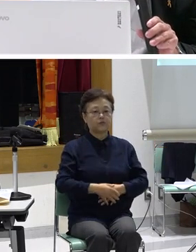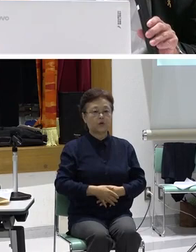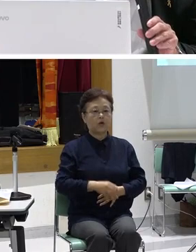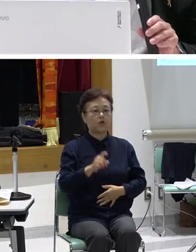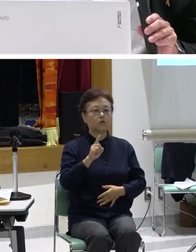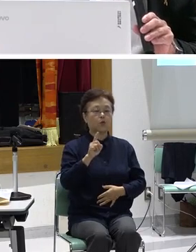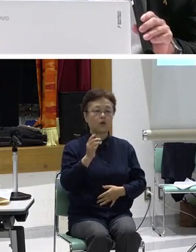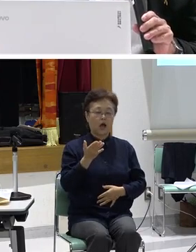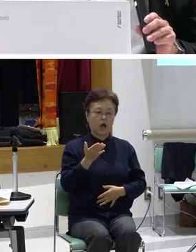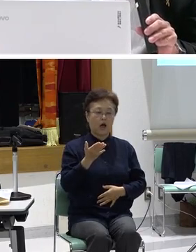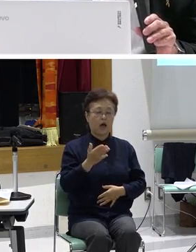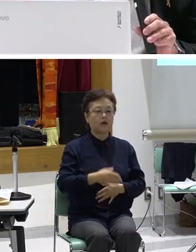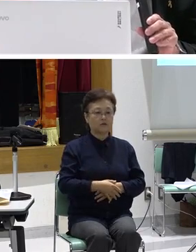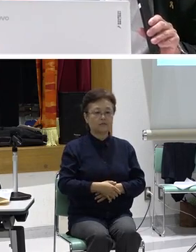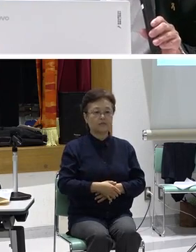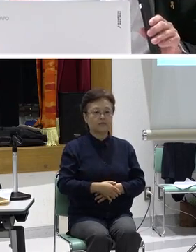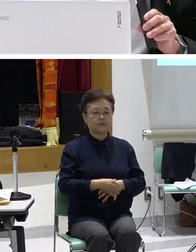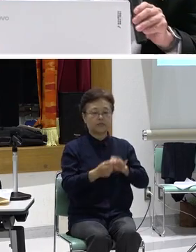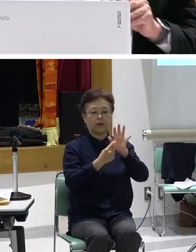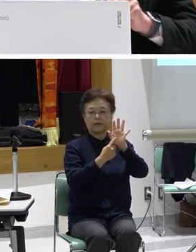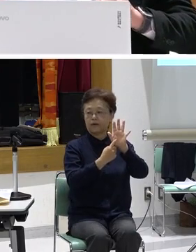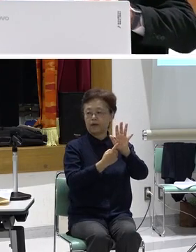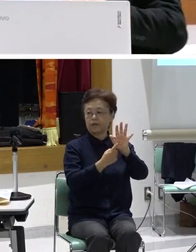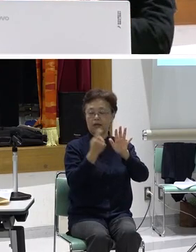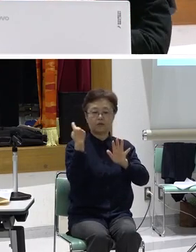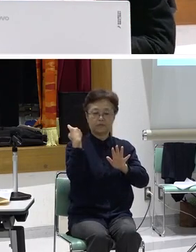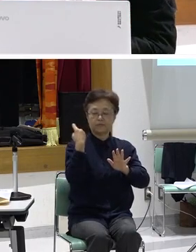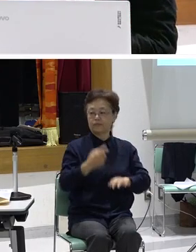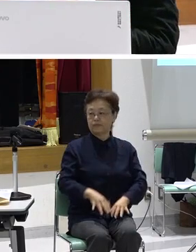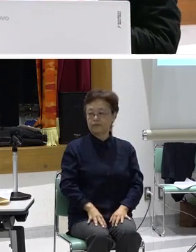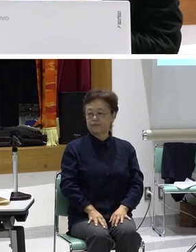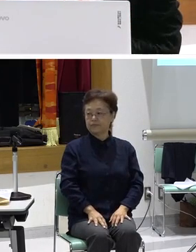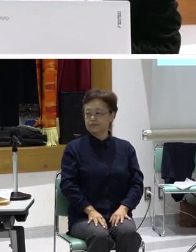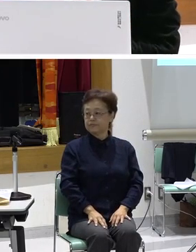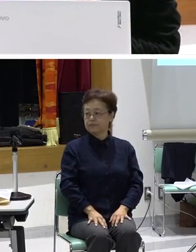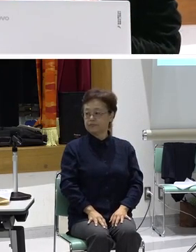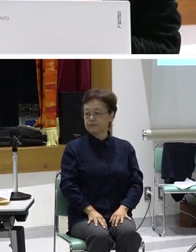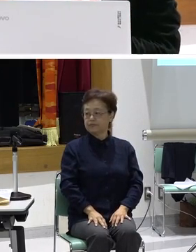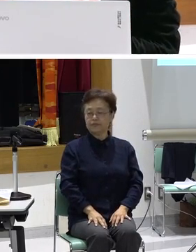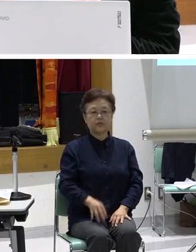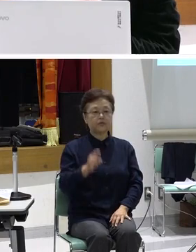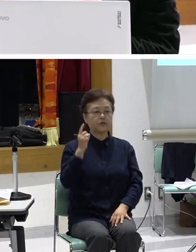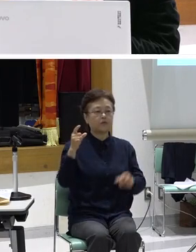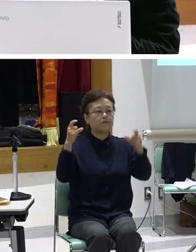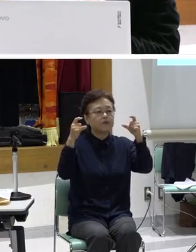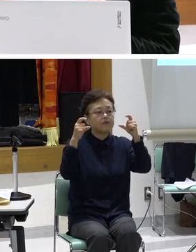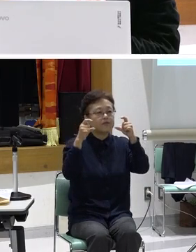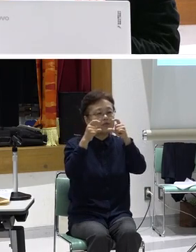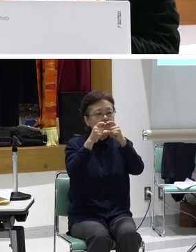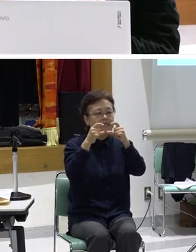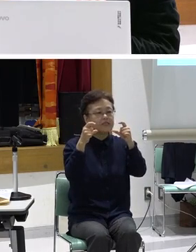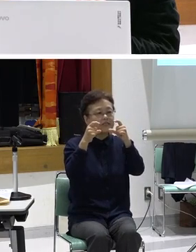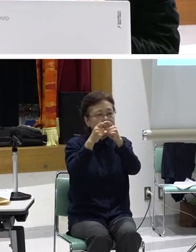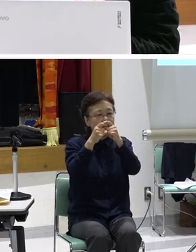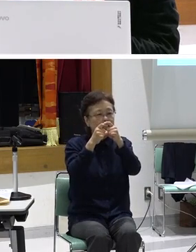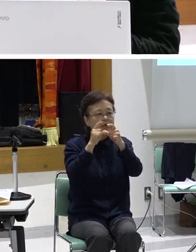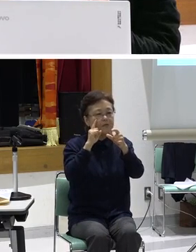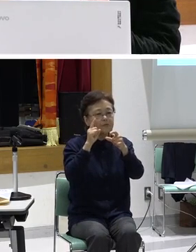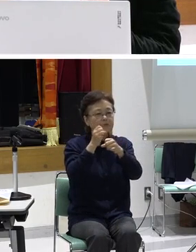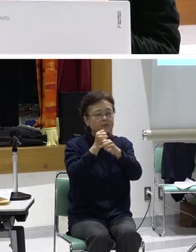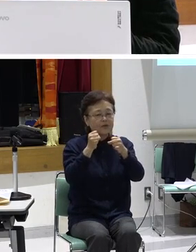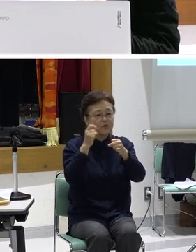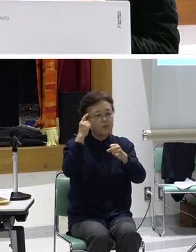ふうにあるべきかということで示されている図なんですけど、ちょっと小さいから分かりにくいかも分かりません